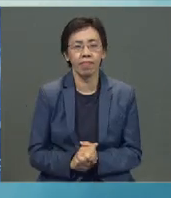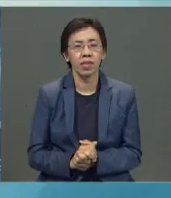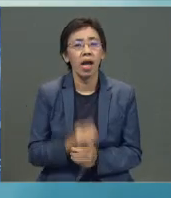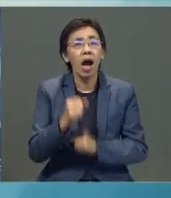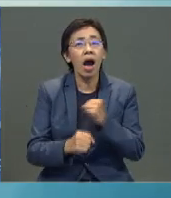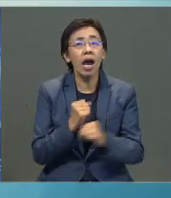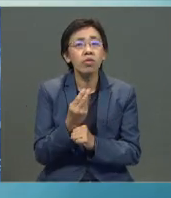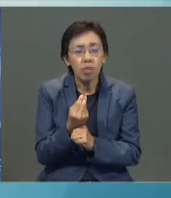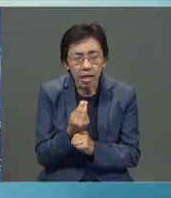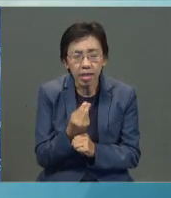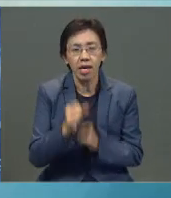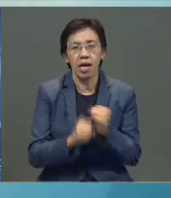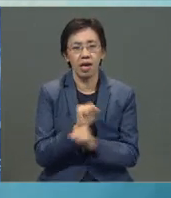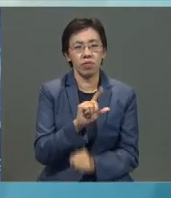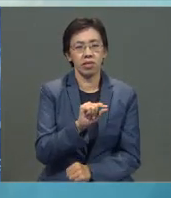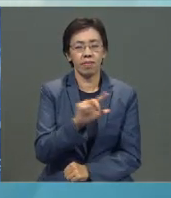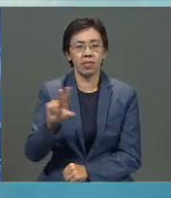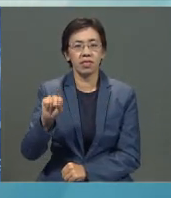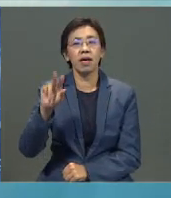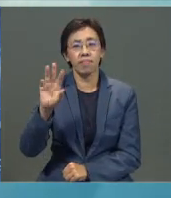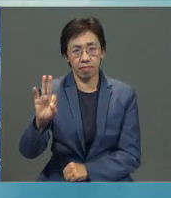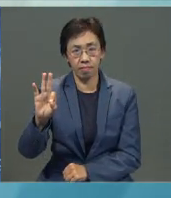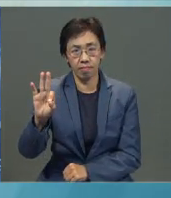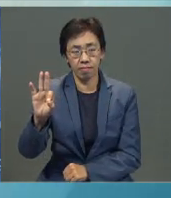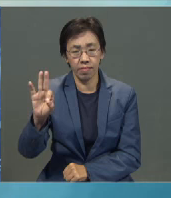รายต่อเดือนโดยประมาณก็นำเรียนว่านี่คือสิ่งที่เป็นมาตรการที่ดีที่เราได้พยายามจัดการขึ้นมาแล้วก็กลับกันผู้ที่มีความเสี่ยงที่จะติดโรคนะครับแล้วก็ก็ช่วงอายุโดยส่วนใหญ่ก็ยังอยู่ในช่วง20ถึง 39